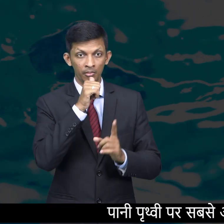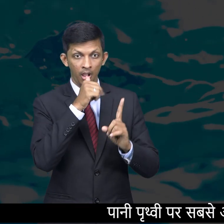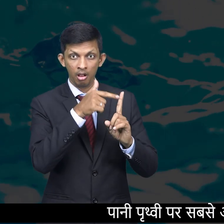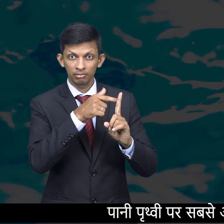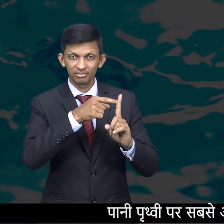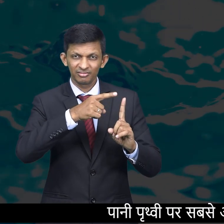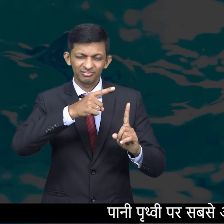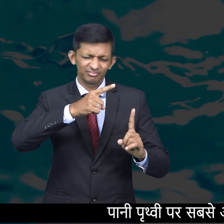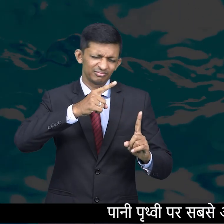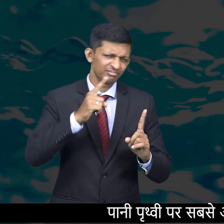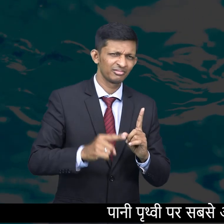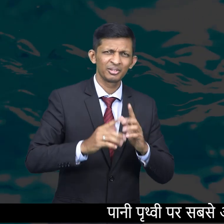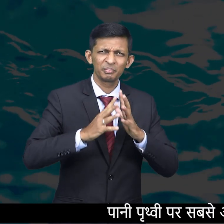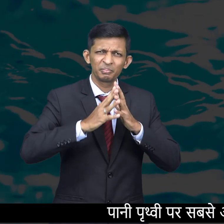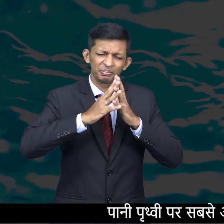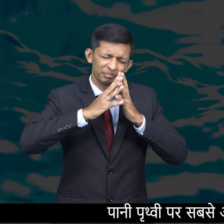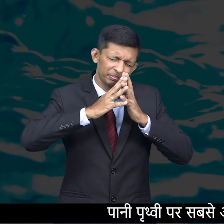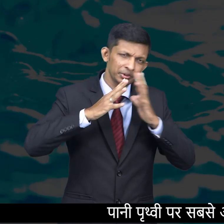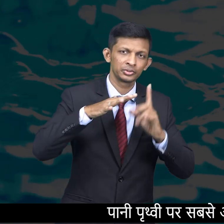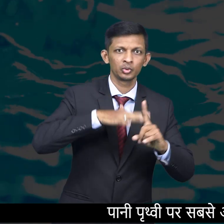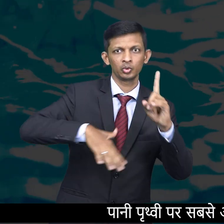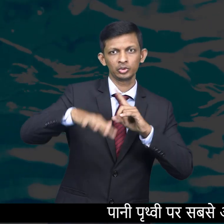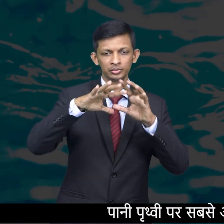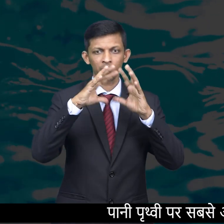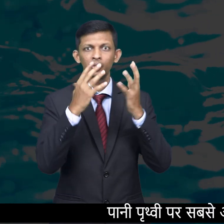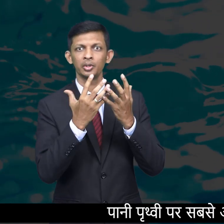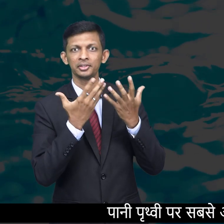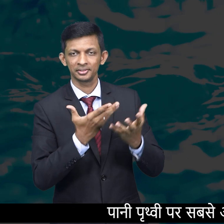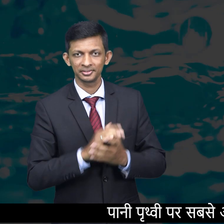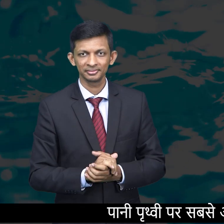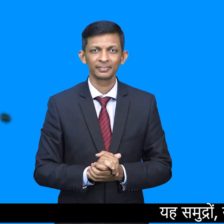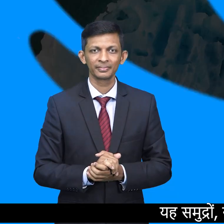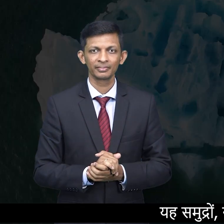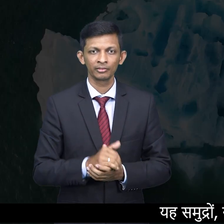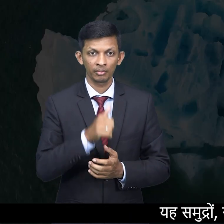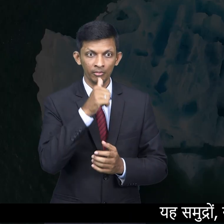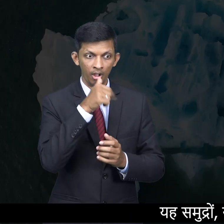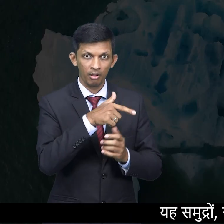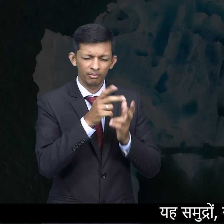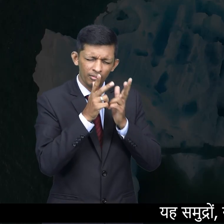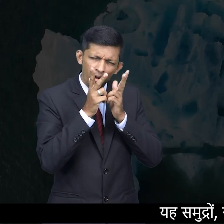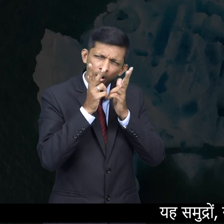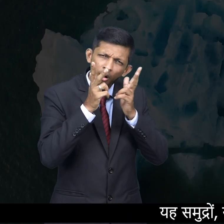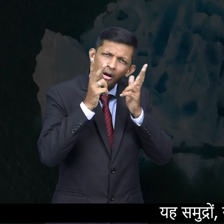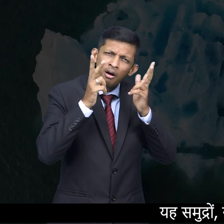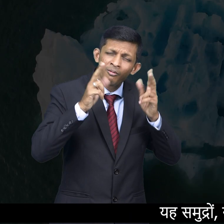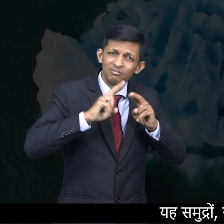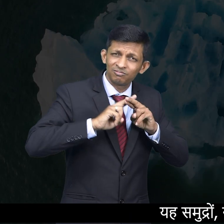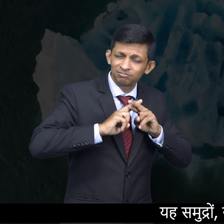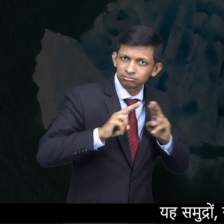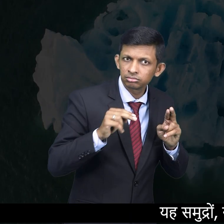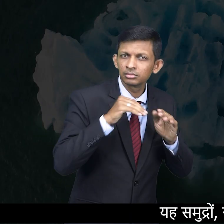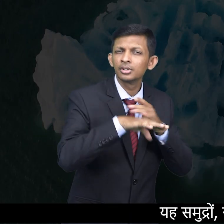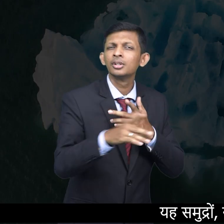पानी पृथ्वी पर सबसे अधिक मात्रा में पाए जाने वाला पदार्थ है। यह समुद्रों, नदियों और झीलों को भरता